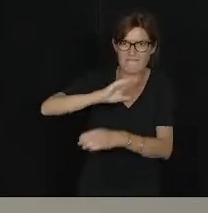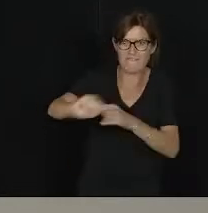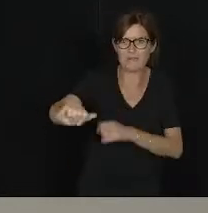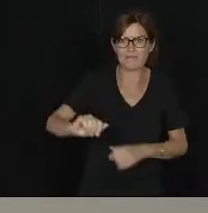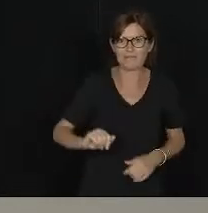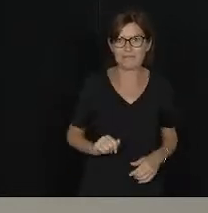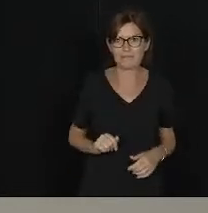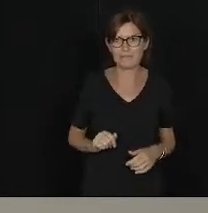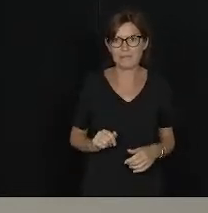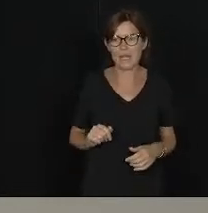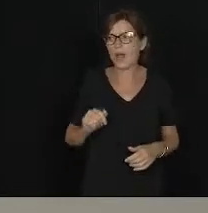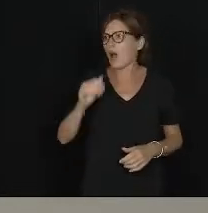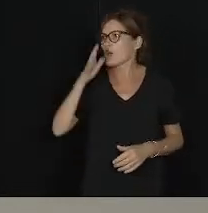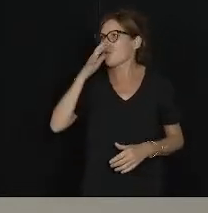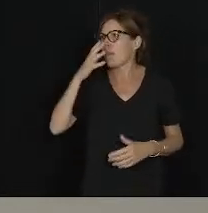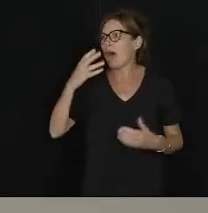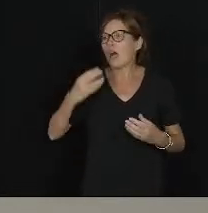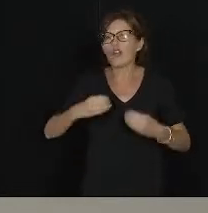ces institutions,